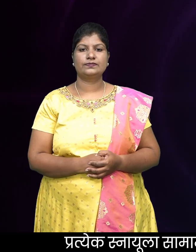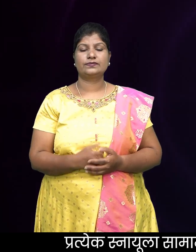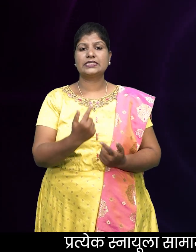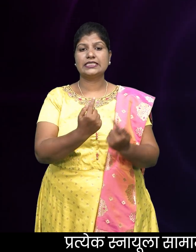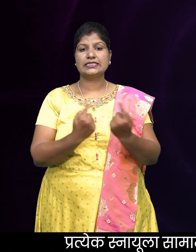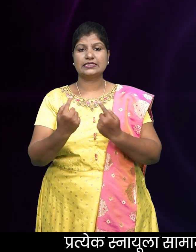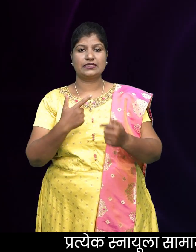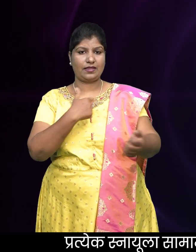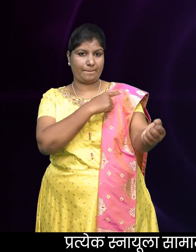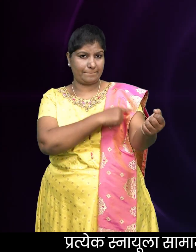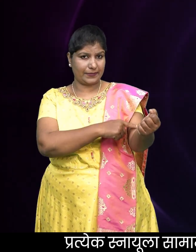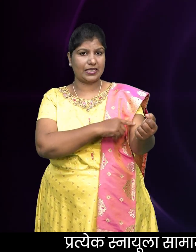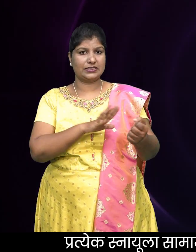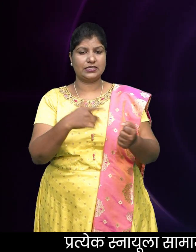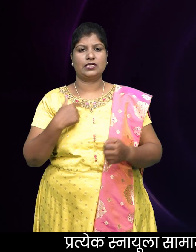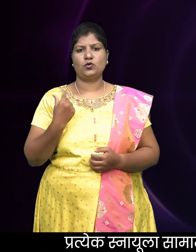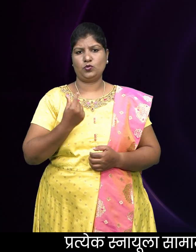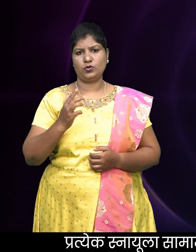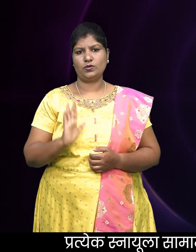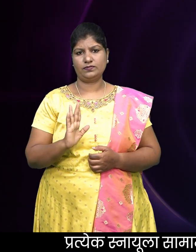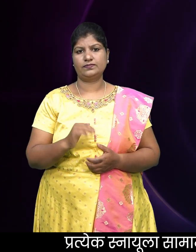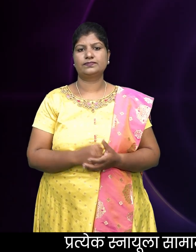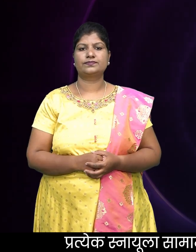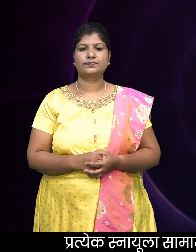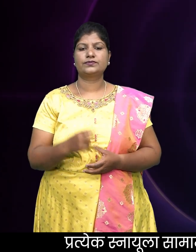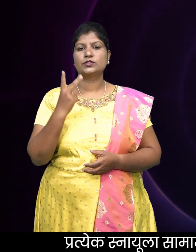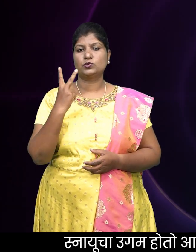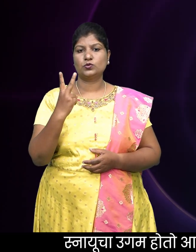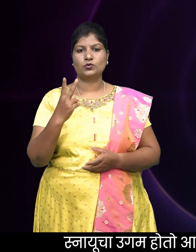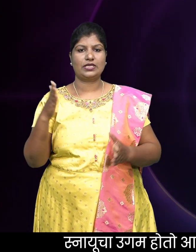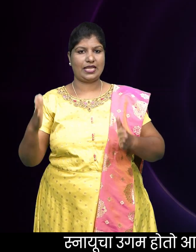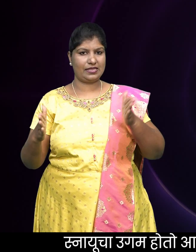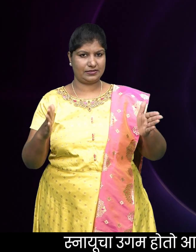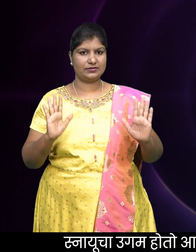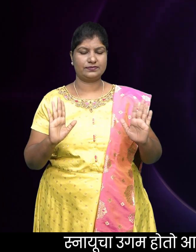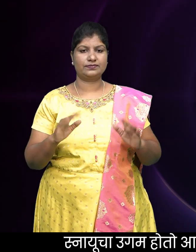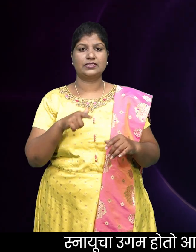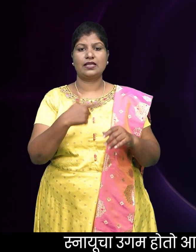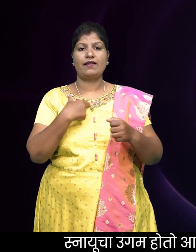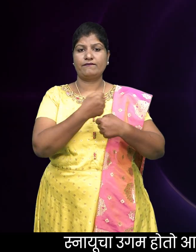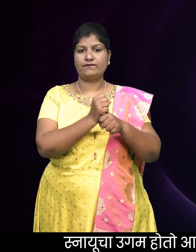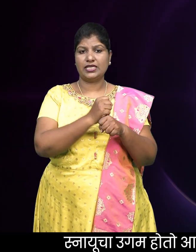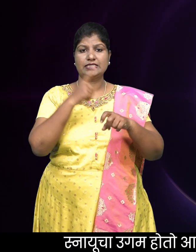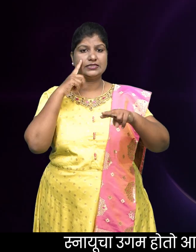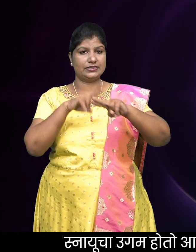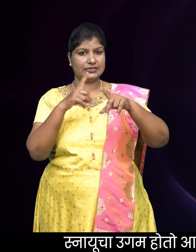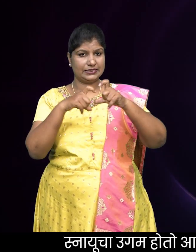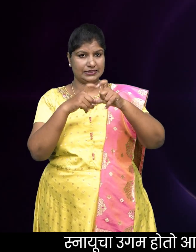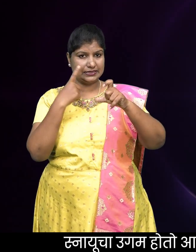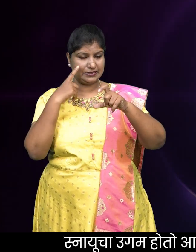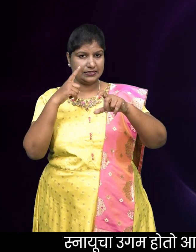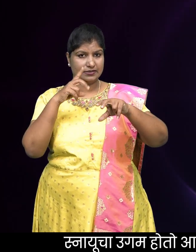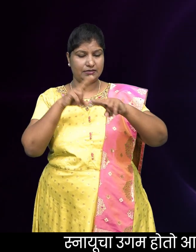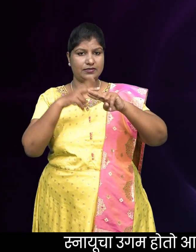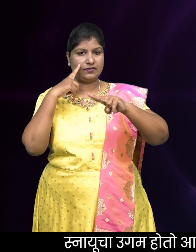प्रत्येक स्नायूला सामान्यतः 2 टोके असतात. एक निश्चित टोक जिथे स्नायूचा उगम होतो आणि एक जंगम टोक जो